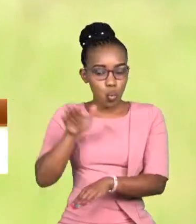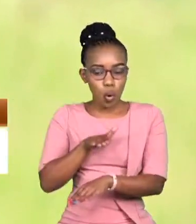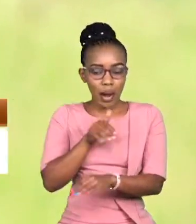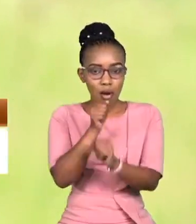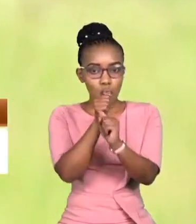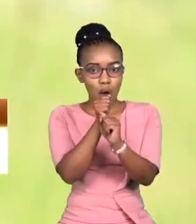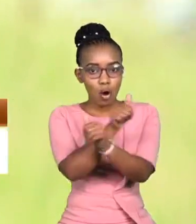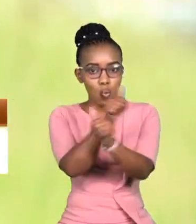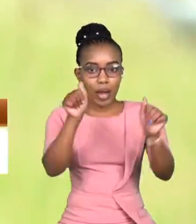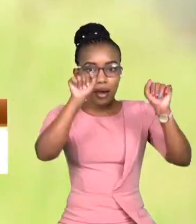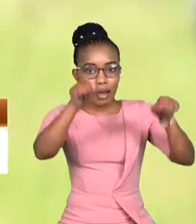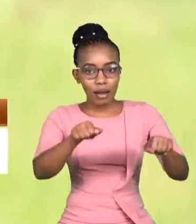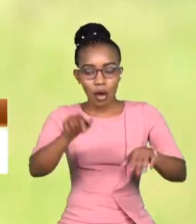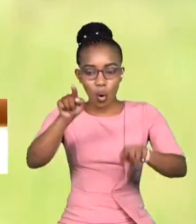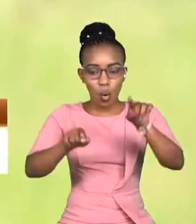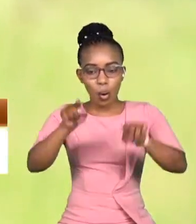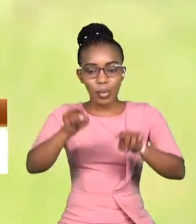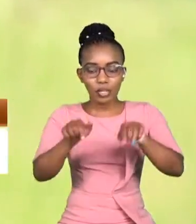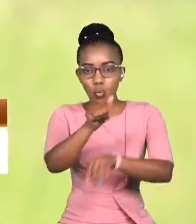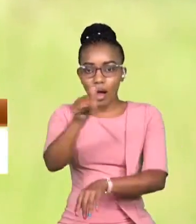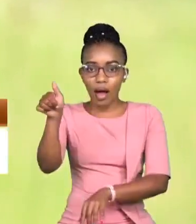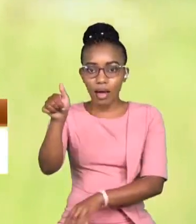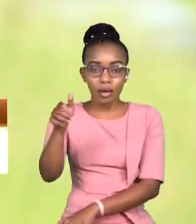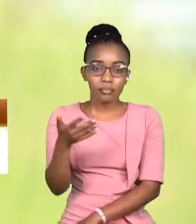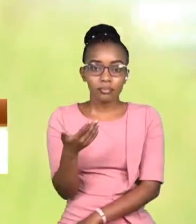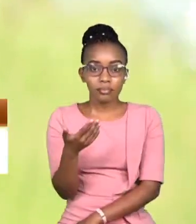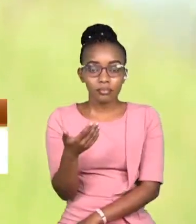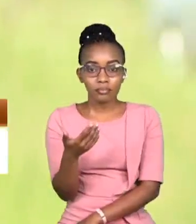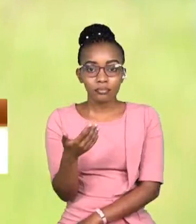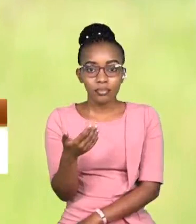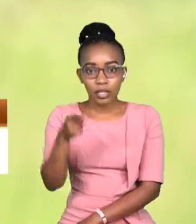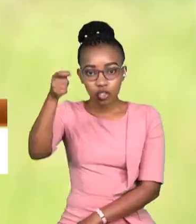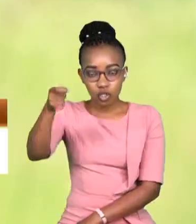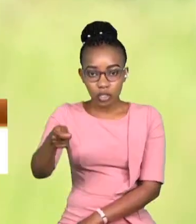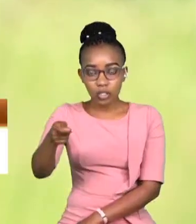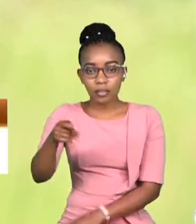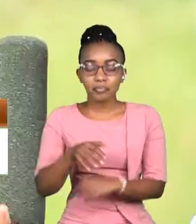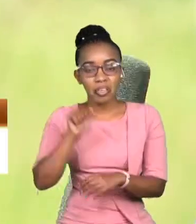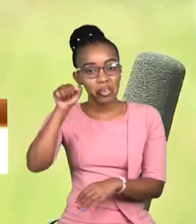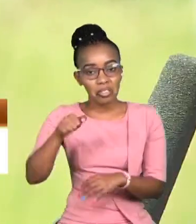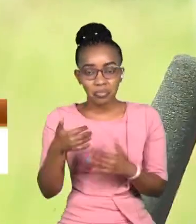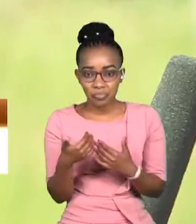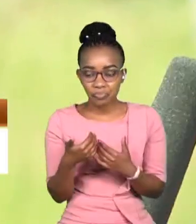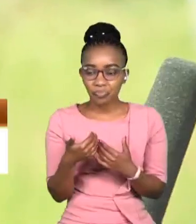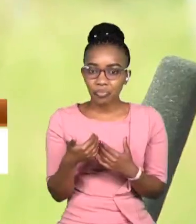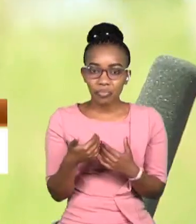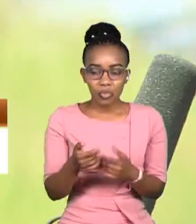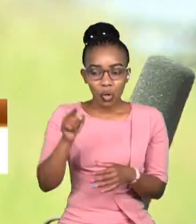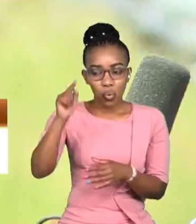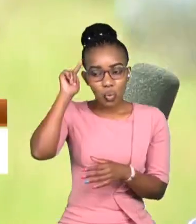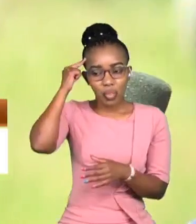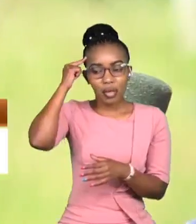other charges which has compared to the other ones. Yeah. And do you think kutakuwa